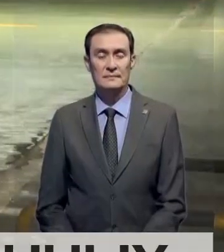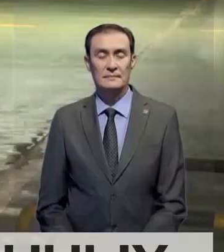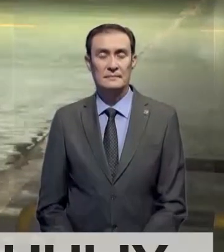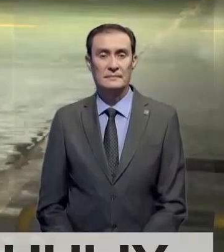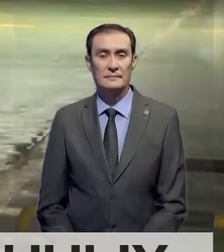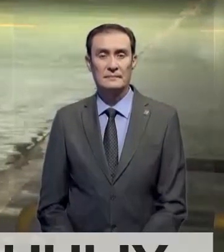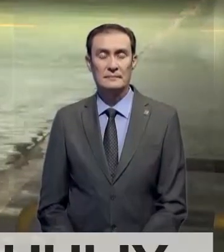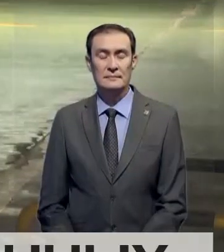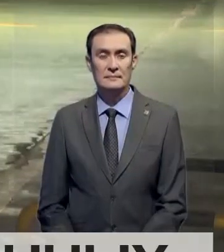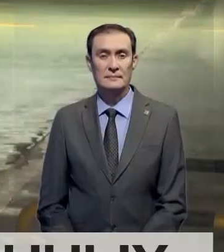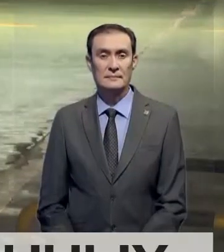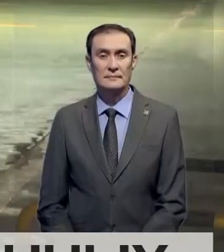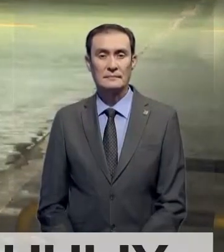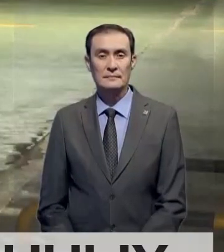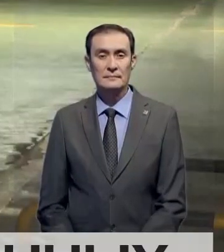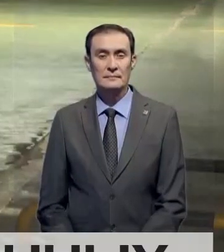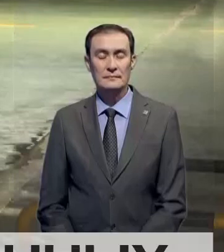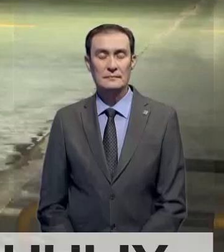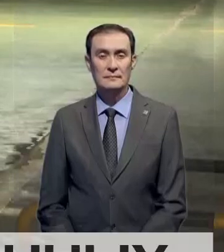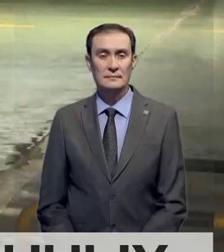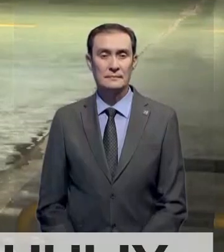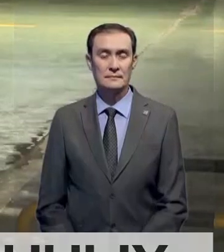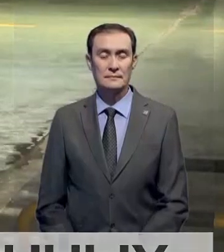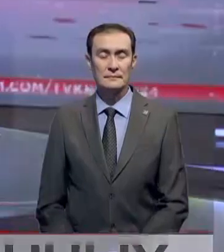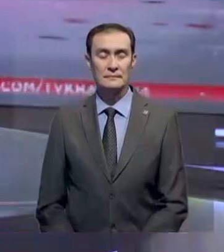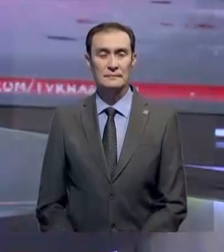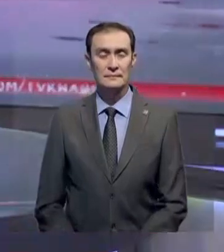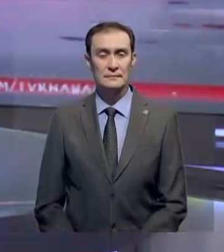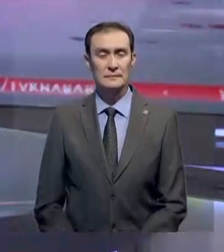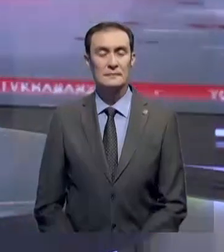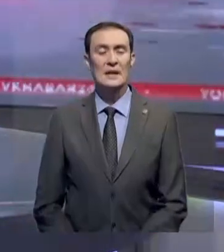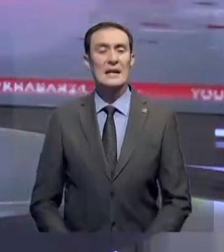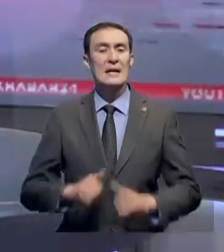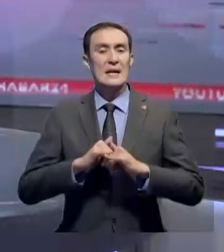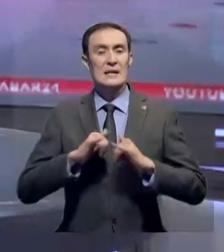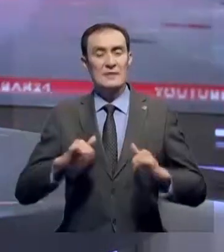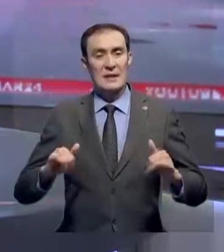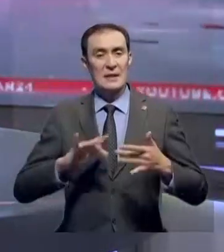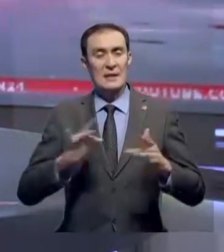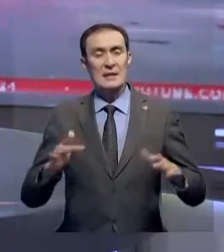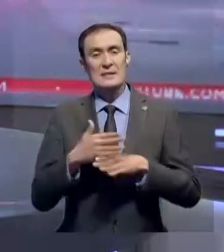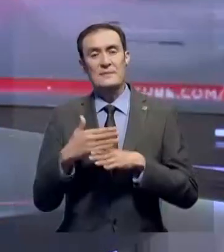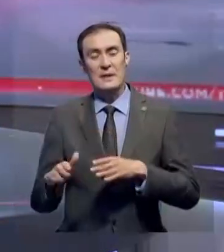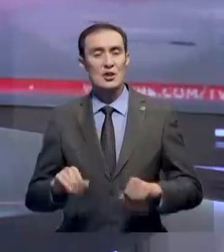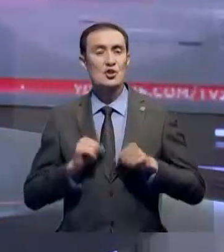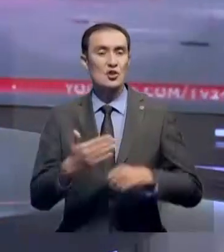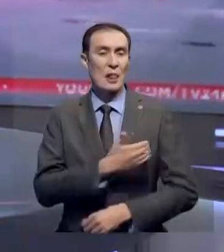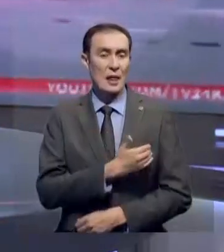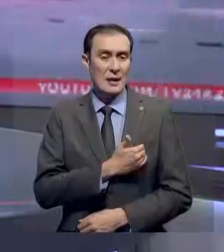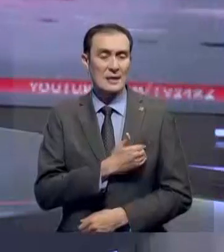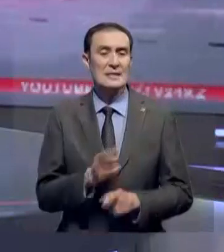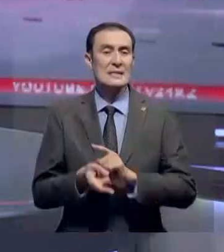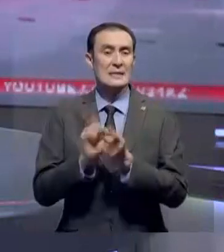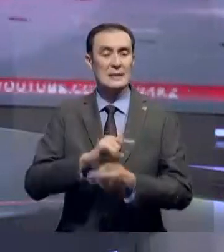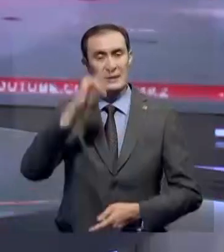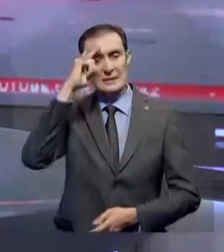Рустамбек Оспанов, Хабар 24. Развитие цифровой сферы и стремление сделать